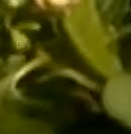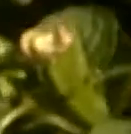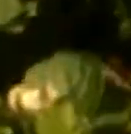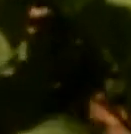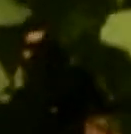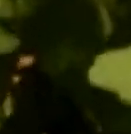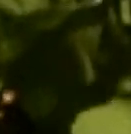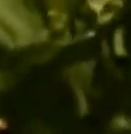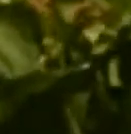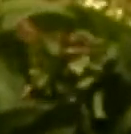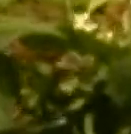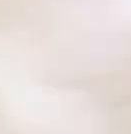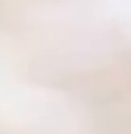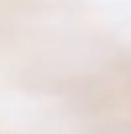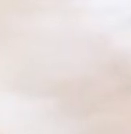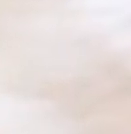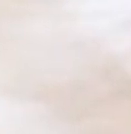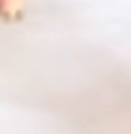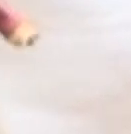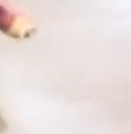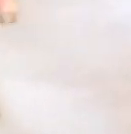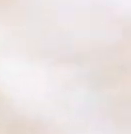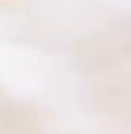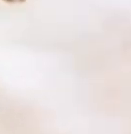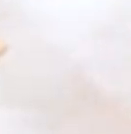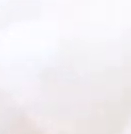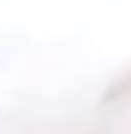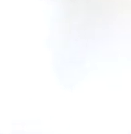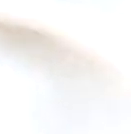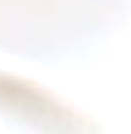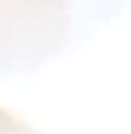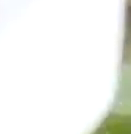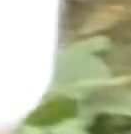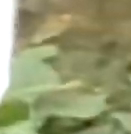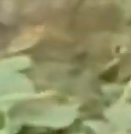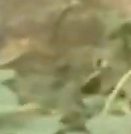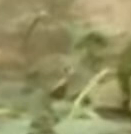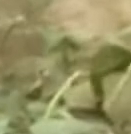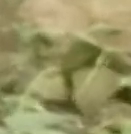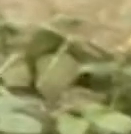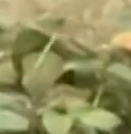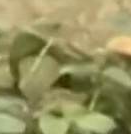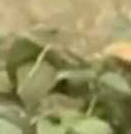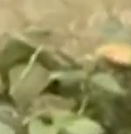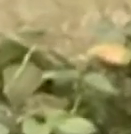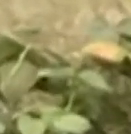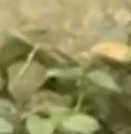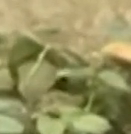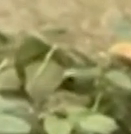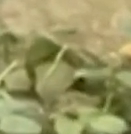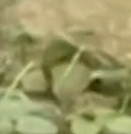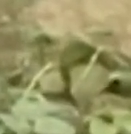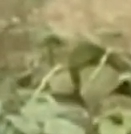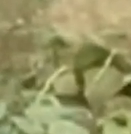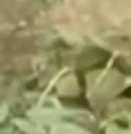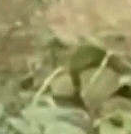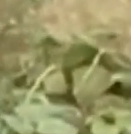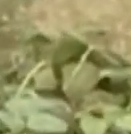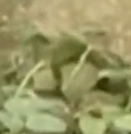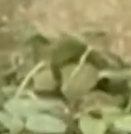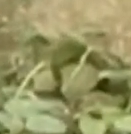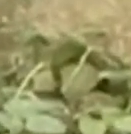Kitu ambacho nataka kuangalia katika hizi mbegu ni kuna uhusiano upi kati